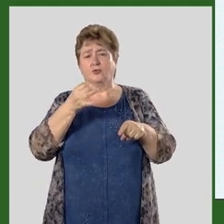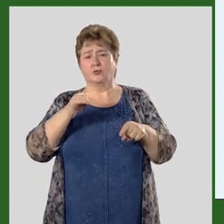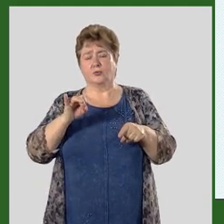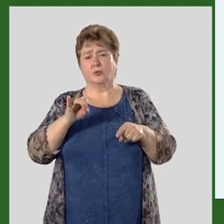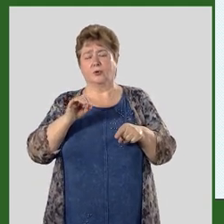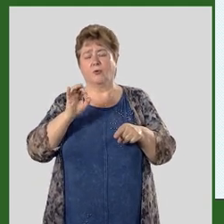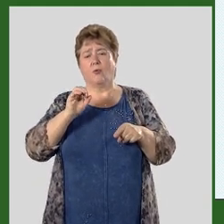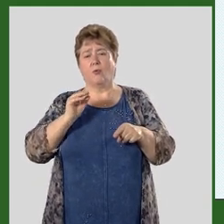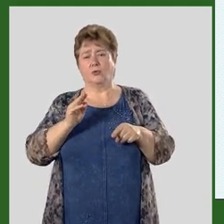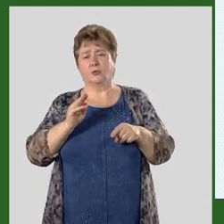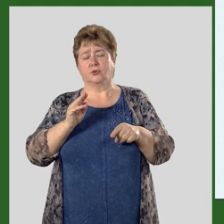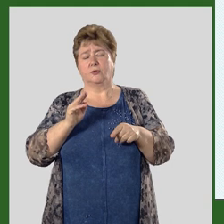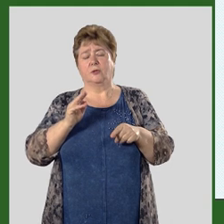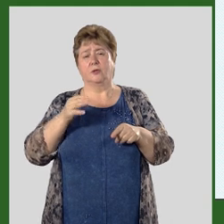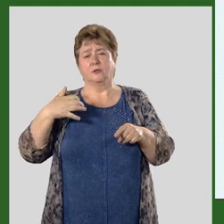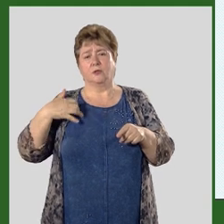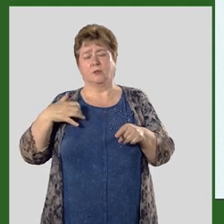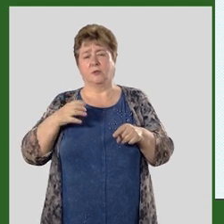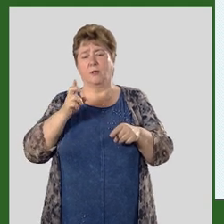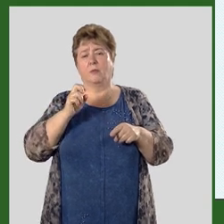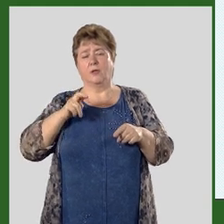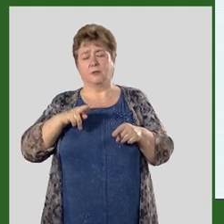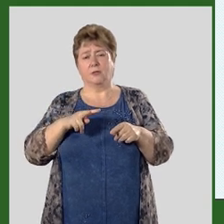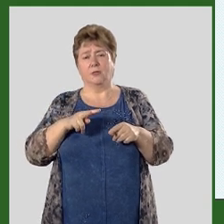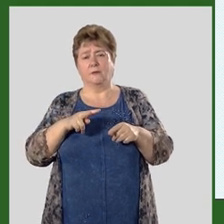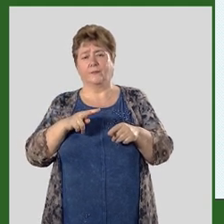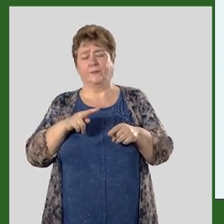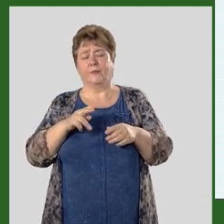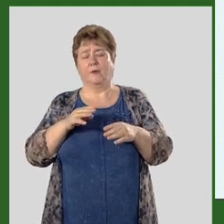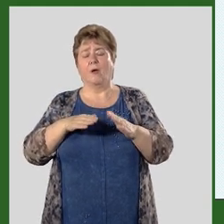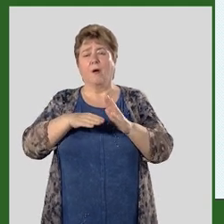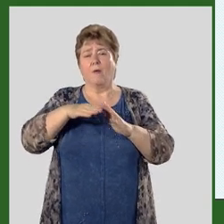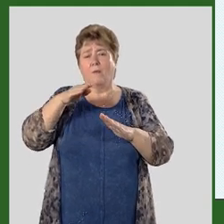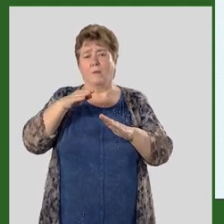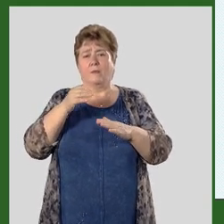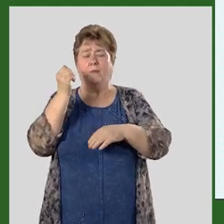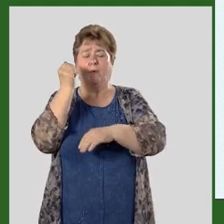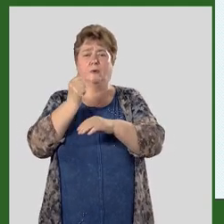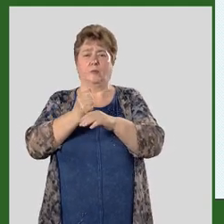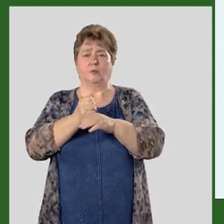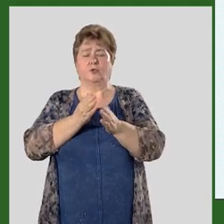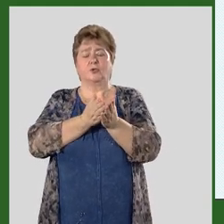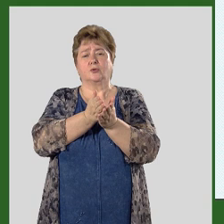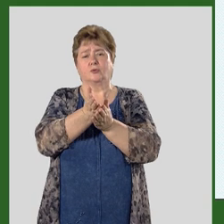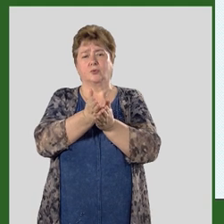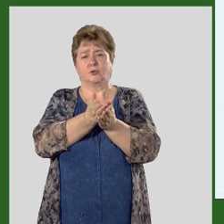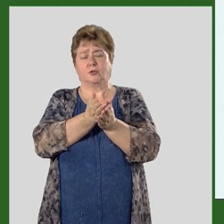Чуйской, Ошской и Джалалабадской областях доминируют рабочие и